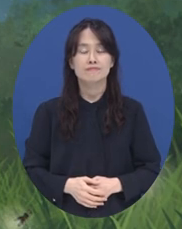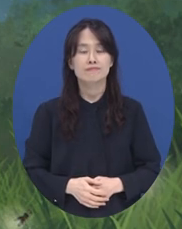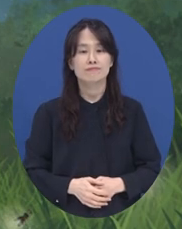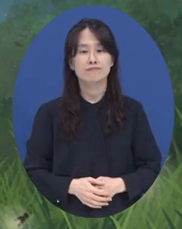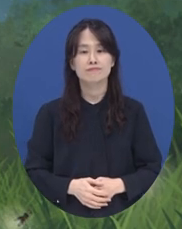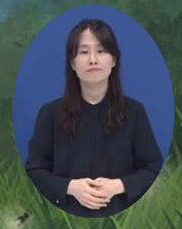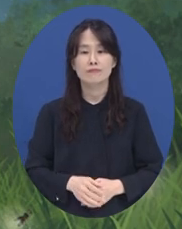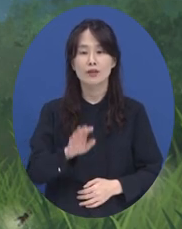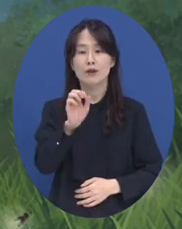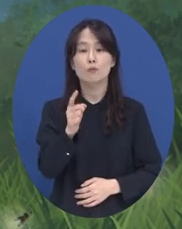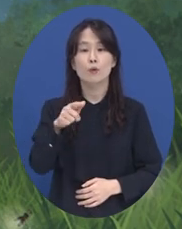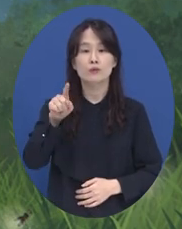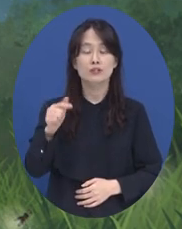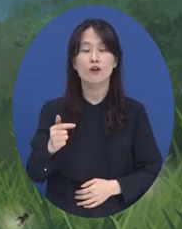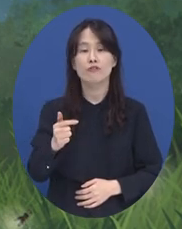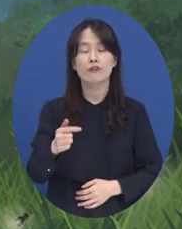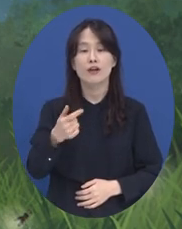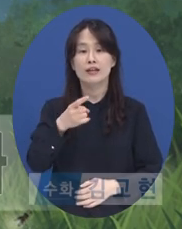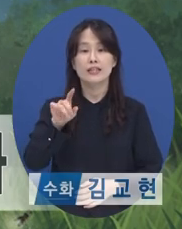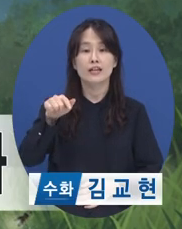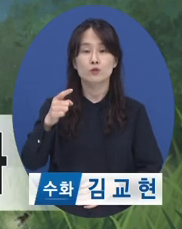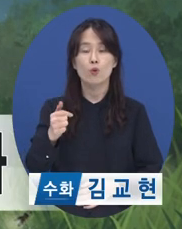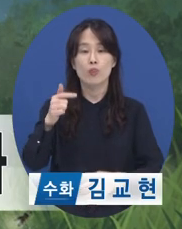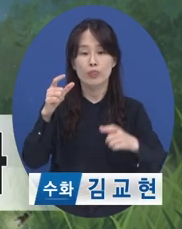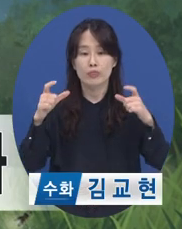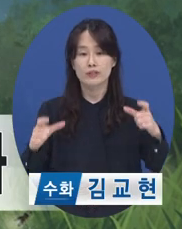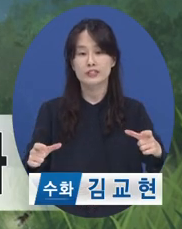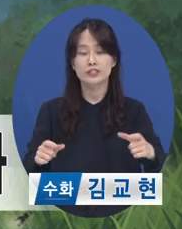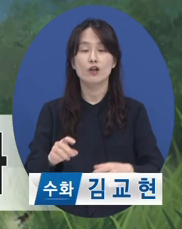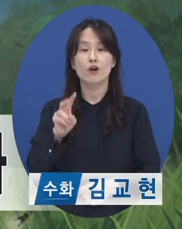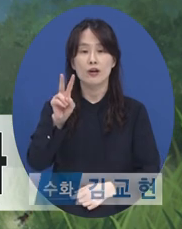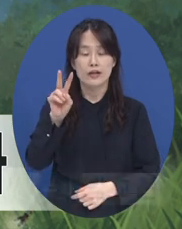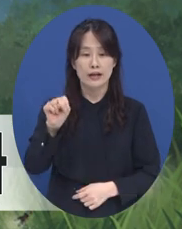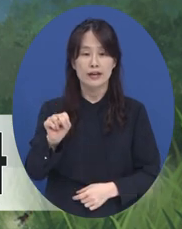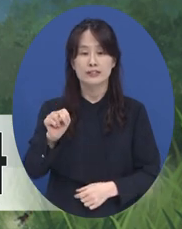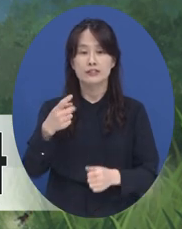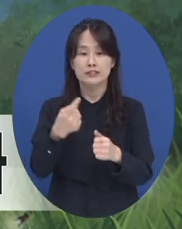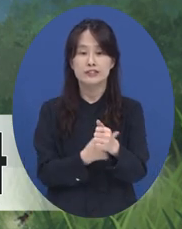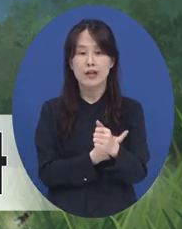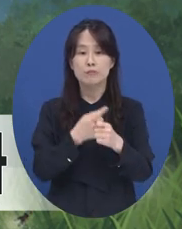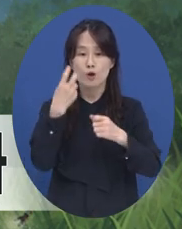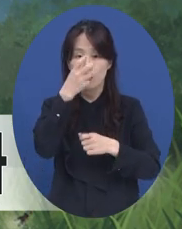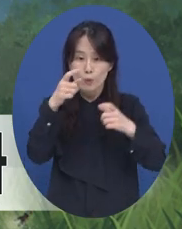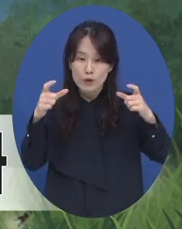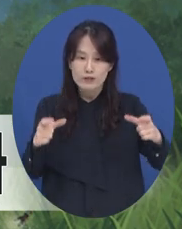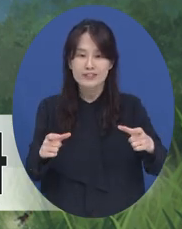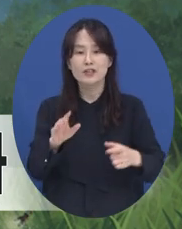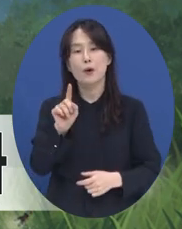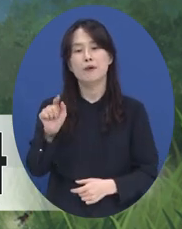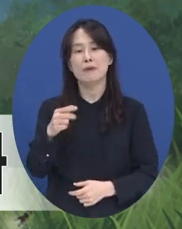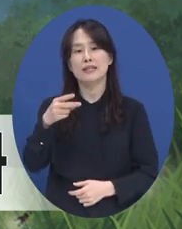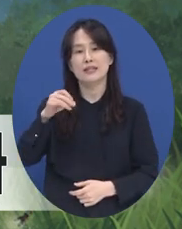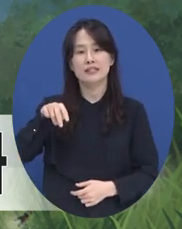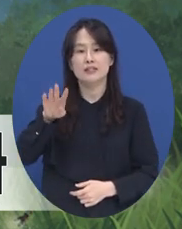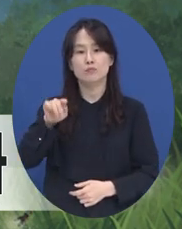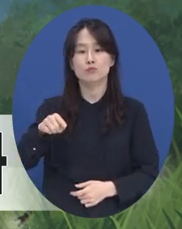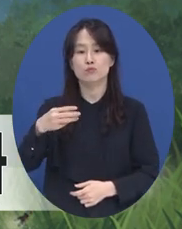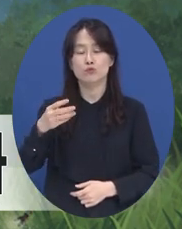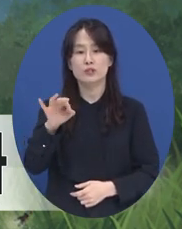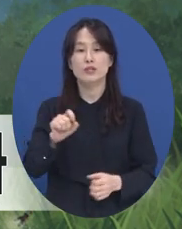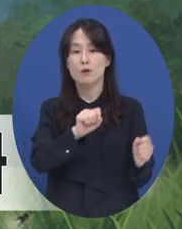경기도가 포천시 내촌면 내리 일원을 유네스코 광영 숲 생물권보전지역 반딧불이 복원 사업 대상지로 선정